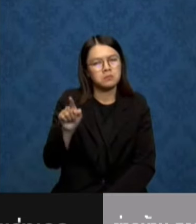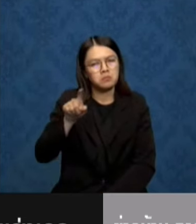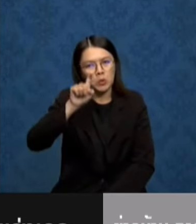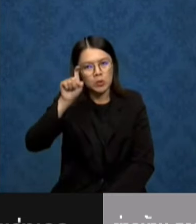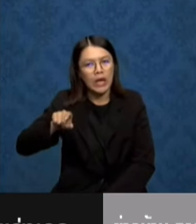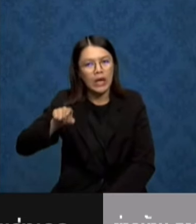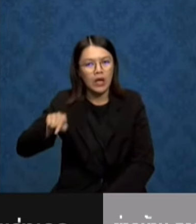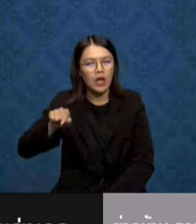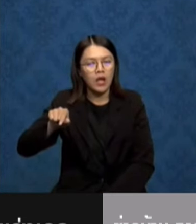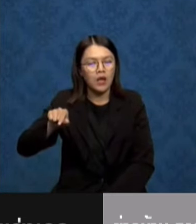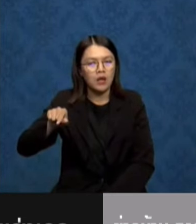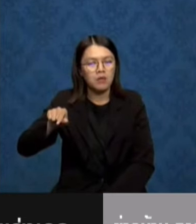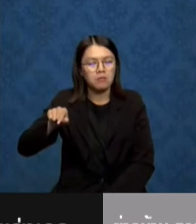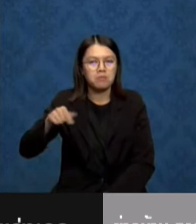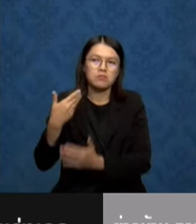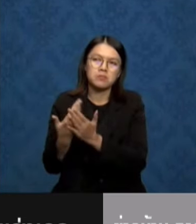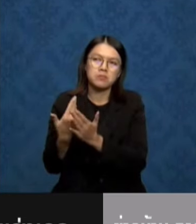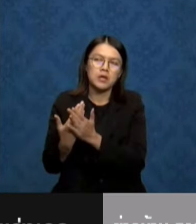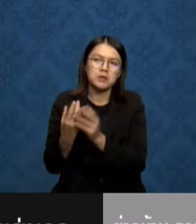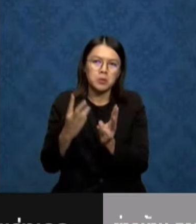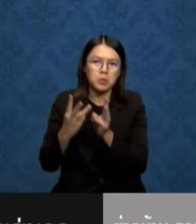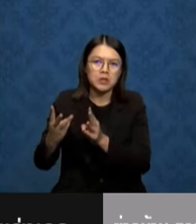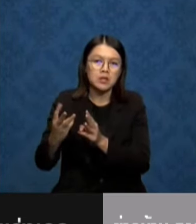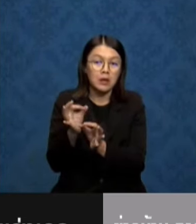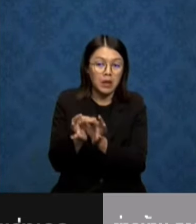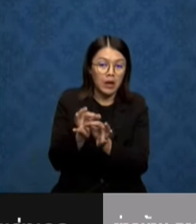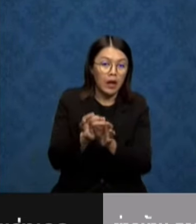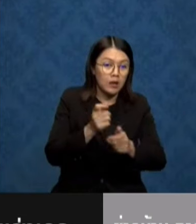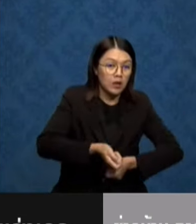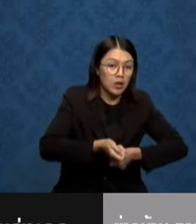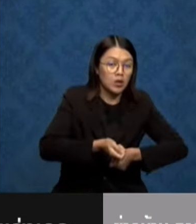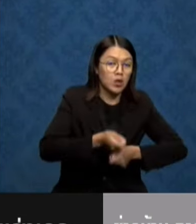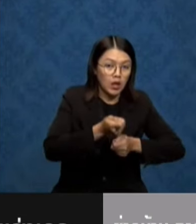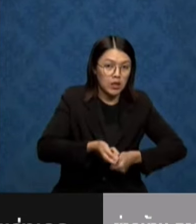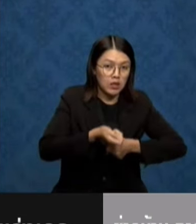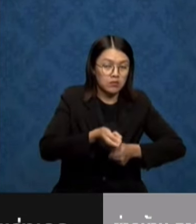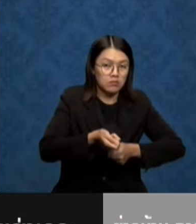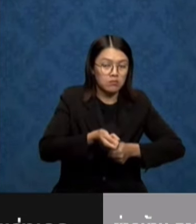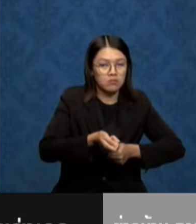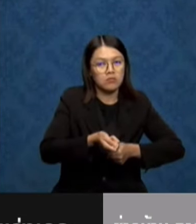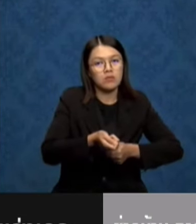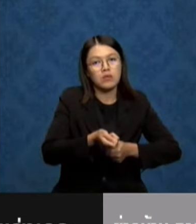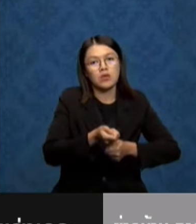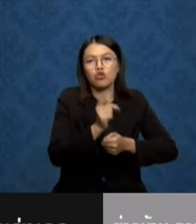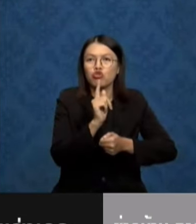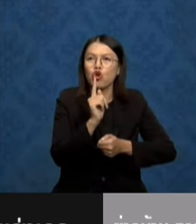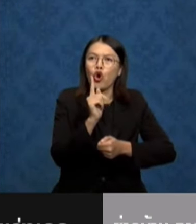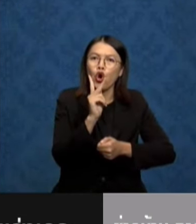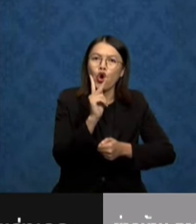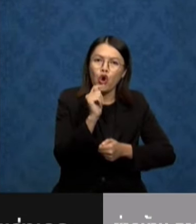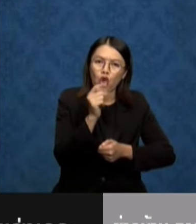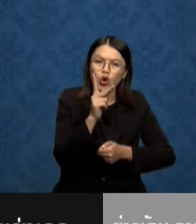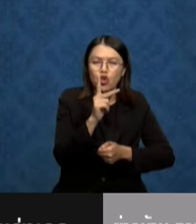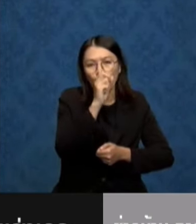น่ากลัวทุกตัวว่าอย่างนั้นเถอะนะฮะทั้งนี้เนี่ยทั้งที่ขณะนี้มียอดขาดดุลรวมเนี่ยเกือบ8แสนล้